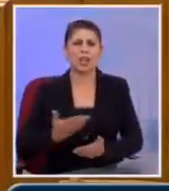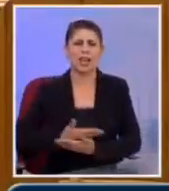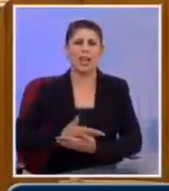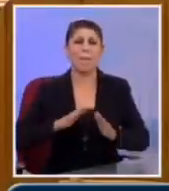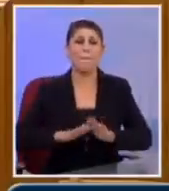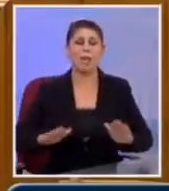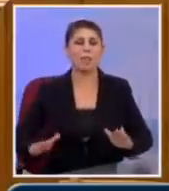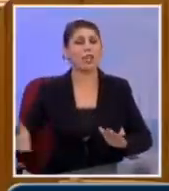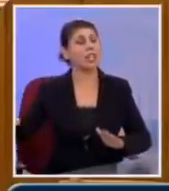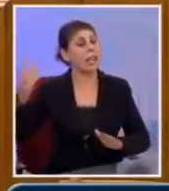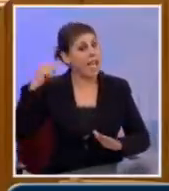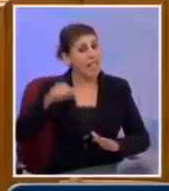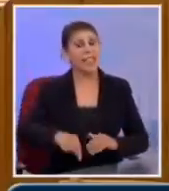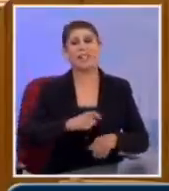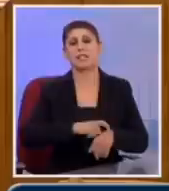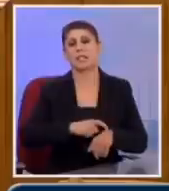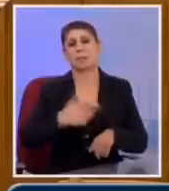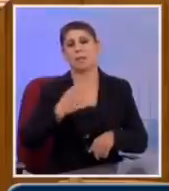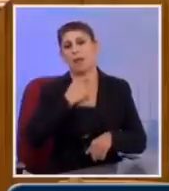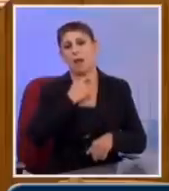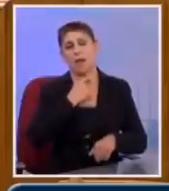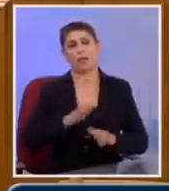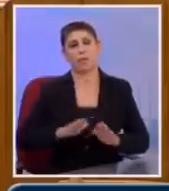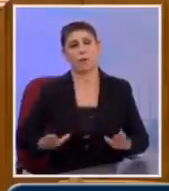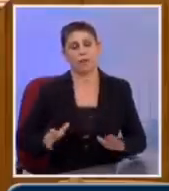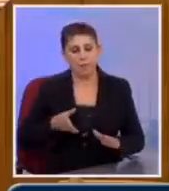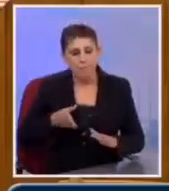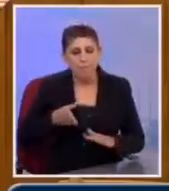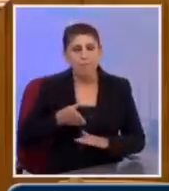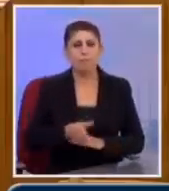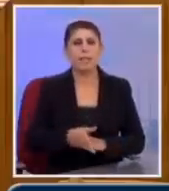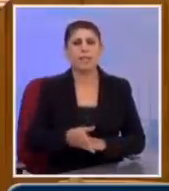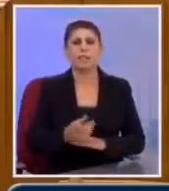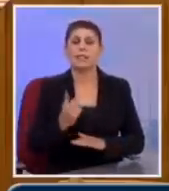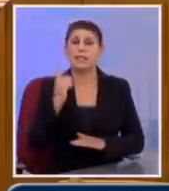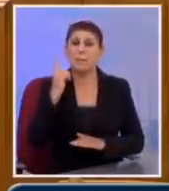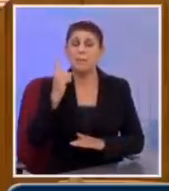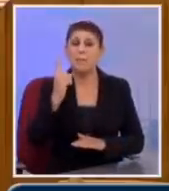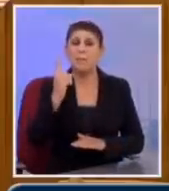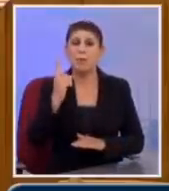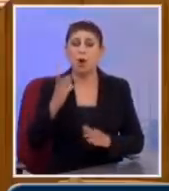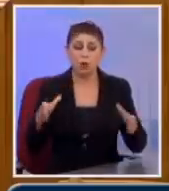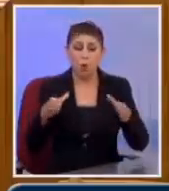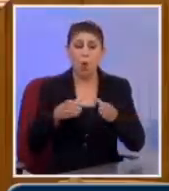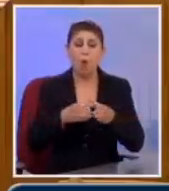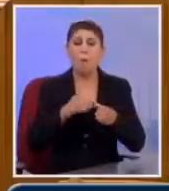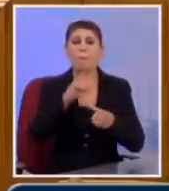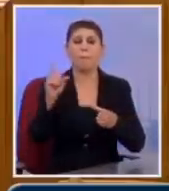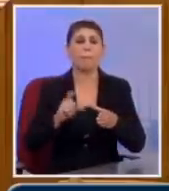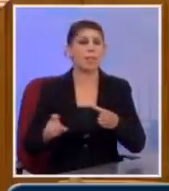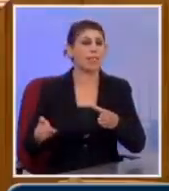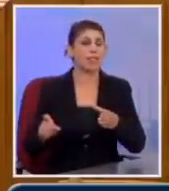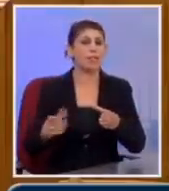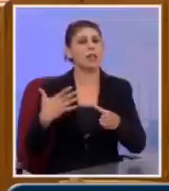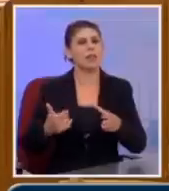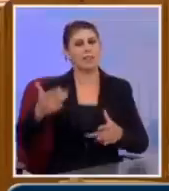Τότε λοιπόν, τότε έχει ανάγκη το παιδί που μπαίνει στην πρώτη ομαδική ζωή να